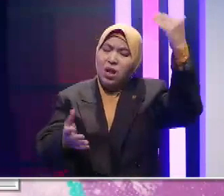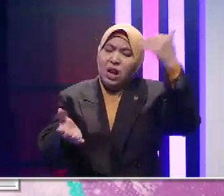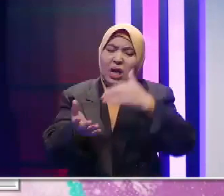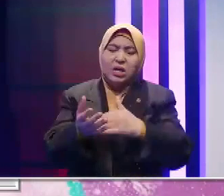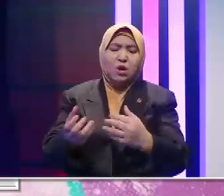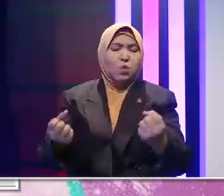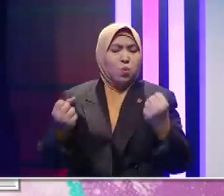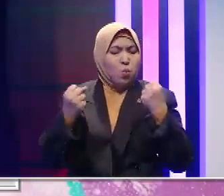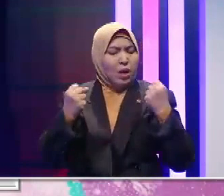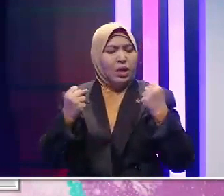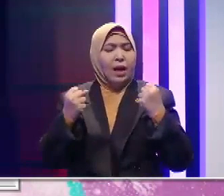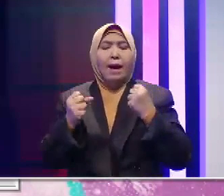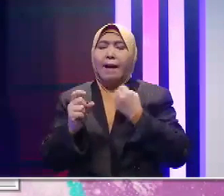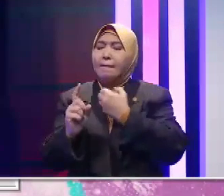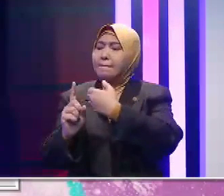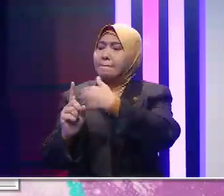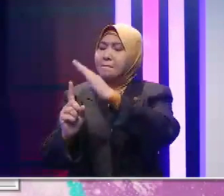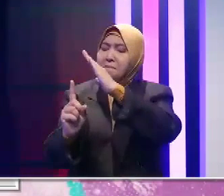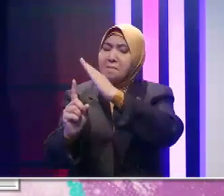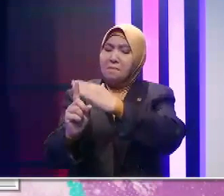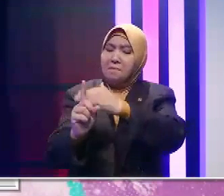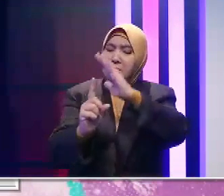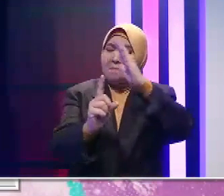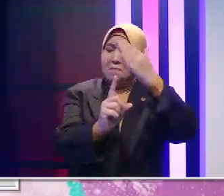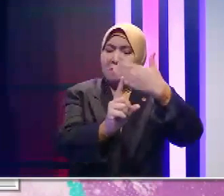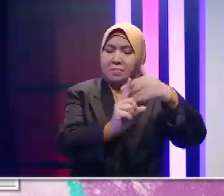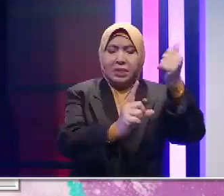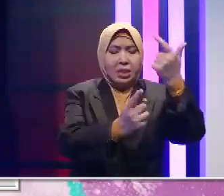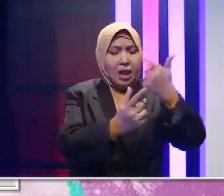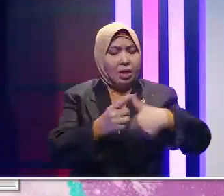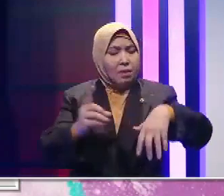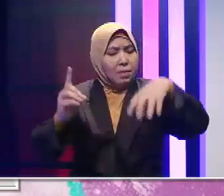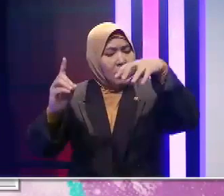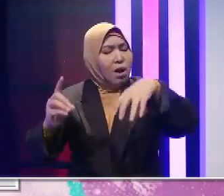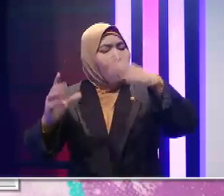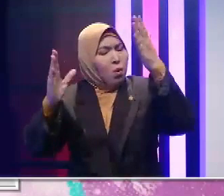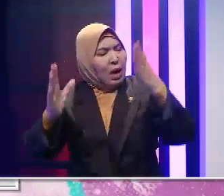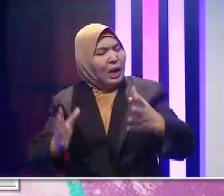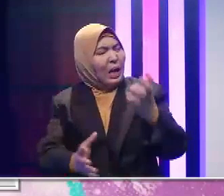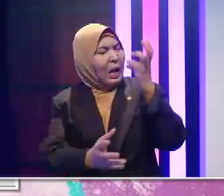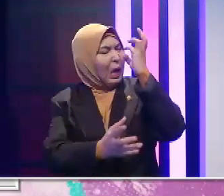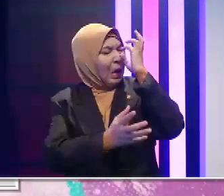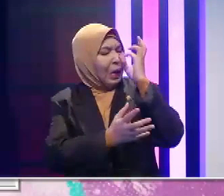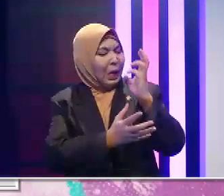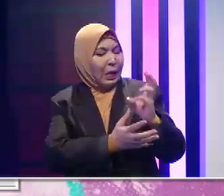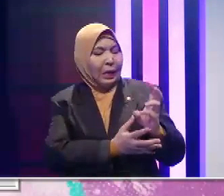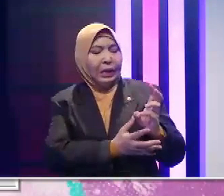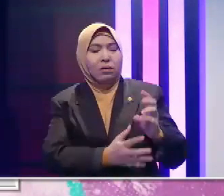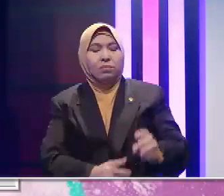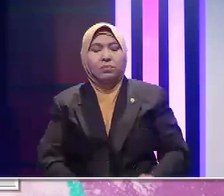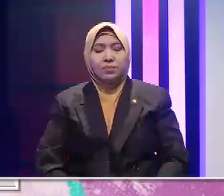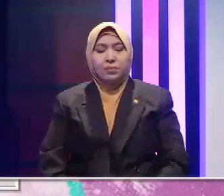layukhrijanna al-a'azzu minha al-adhal